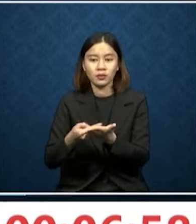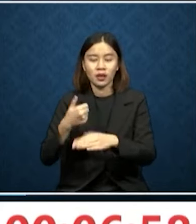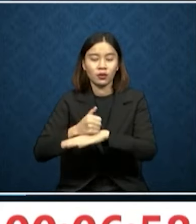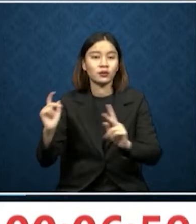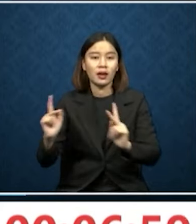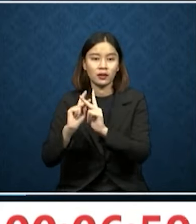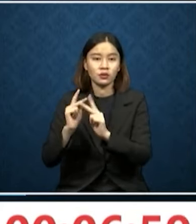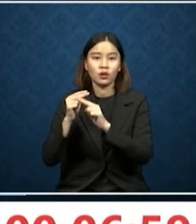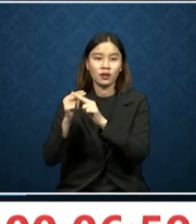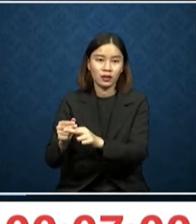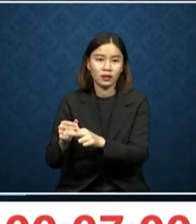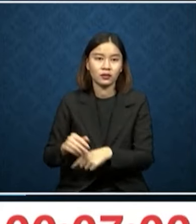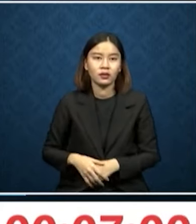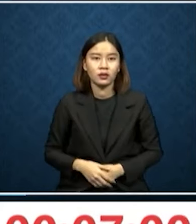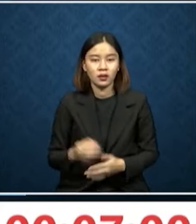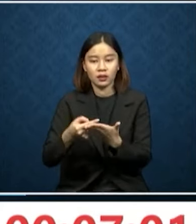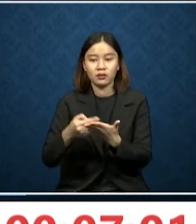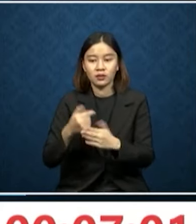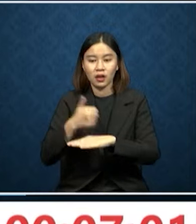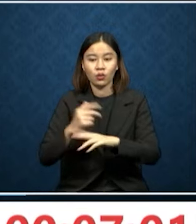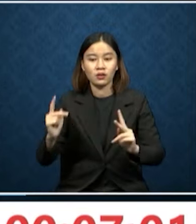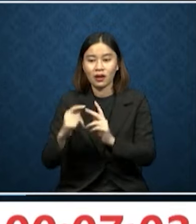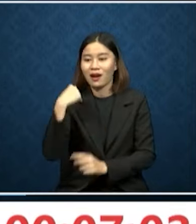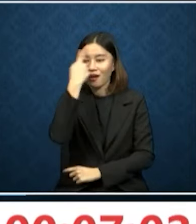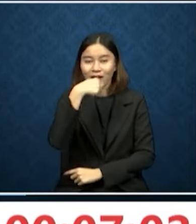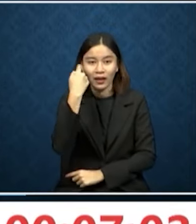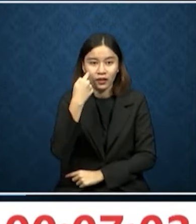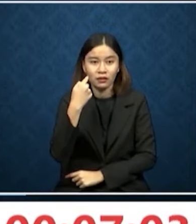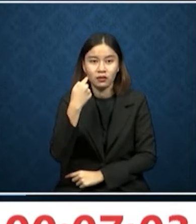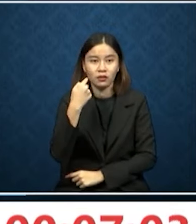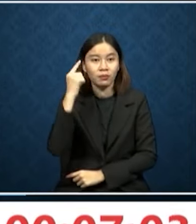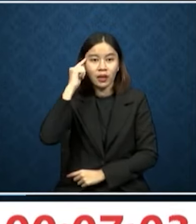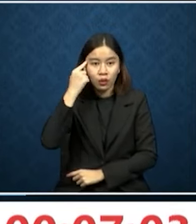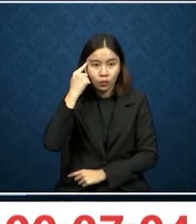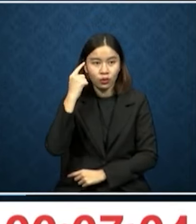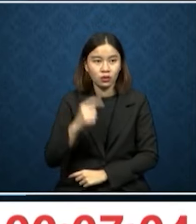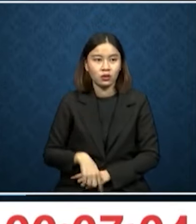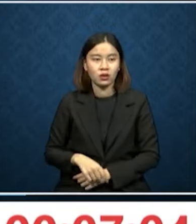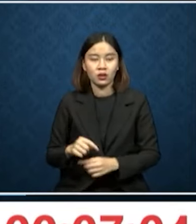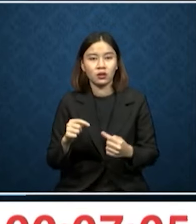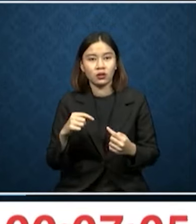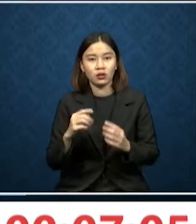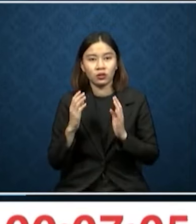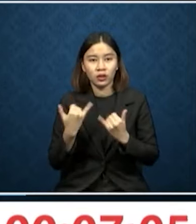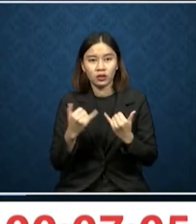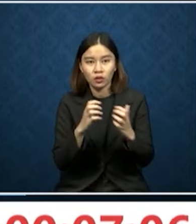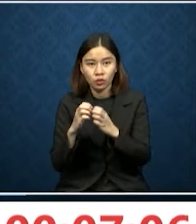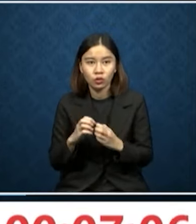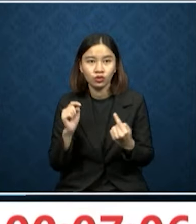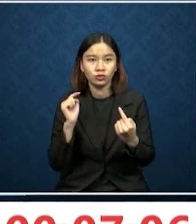ตรีแล้วที่ปรึกษารัฐมนตรีคนไหนไม่มีใครบอกจะใช่คนเดียวกับคนที่กำลังวุ่นว